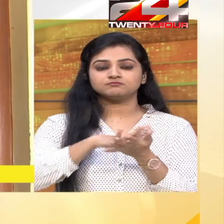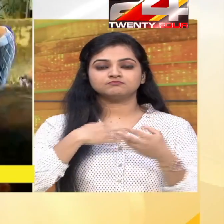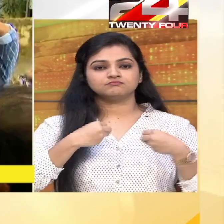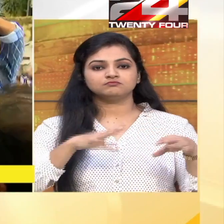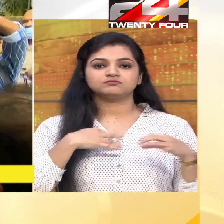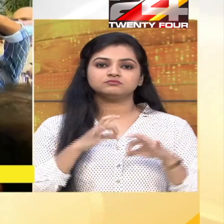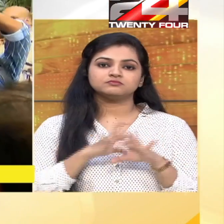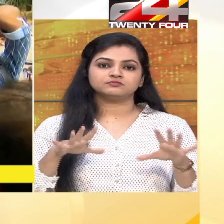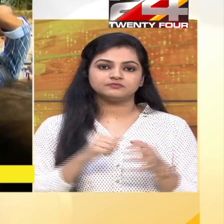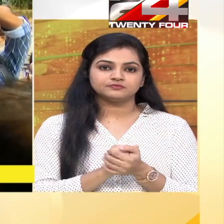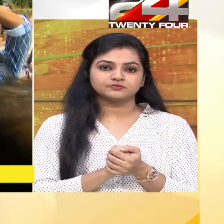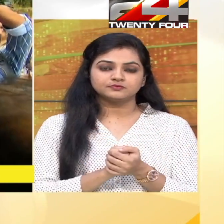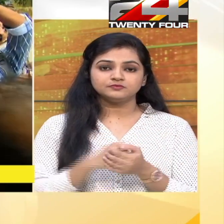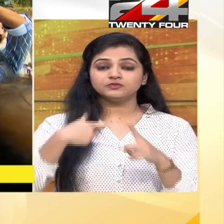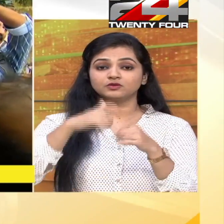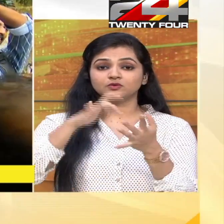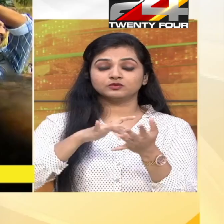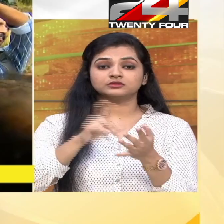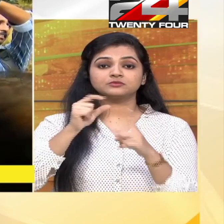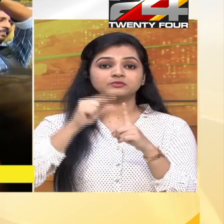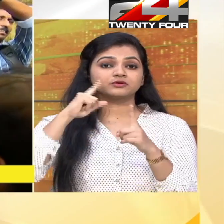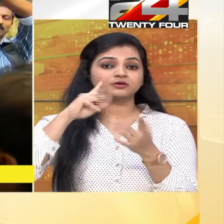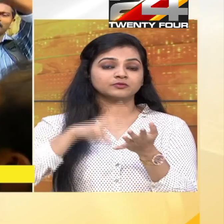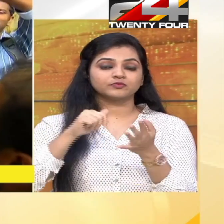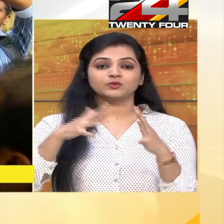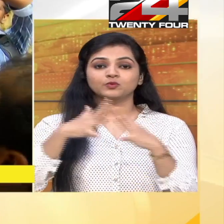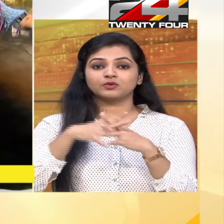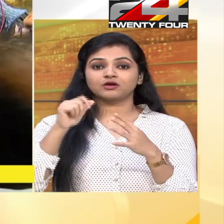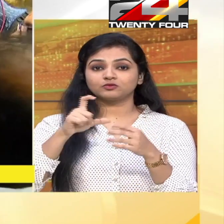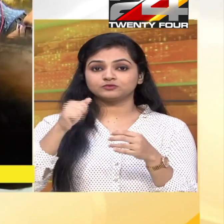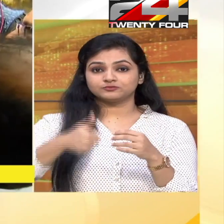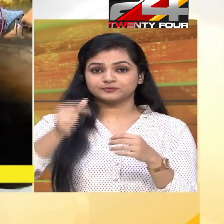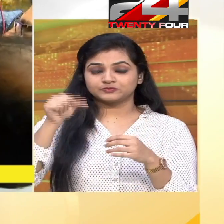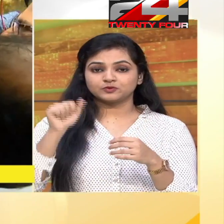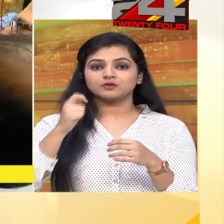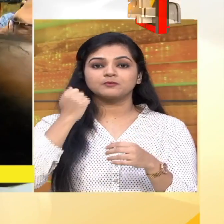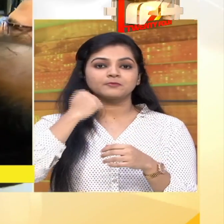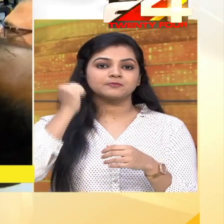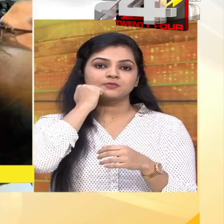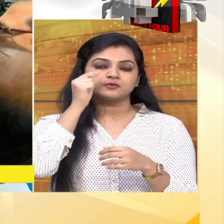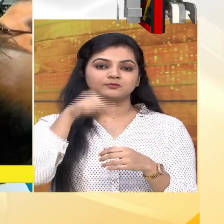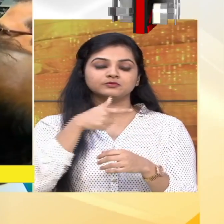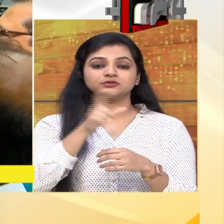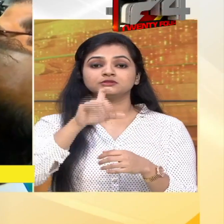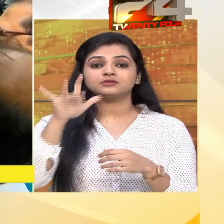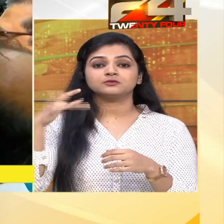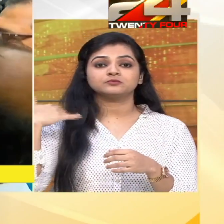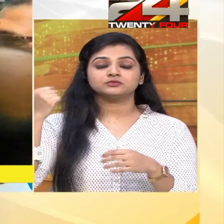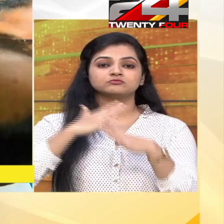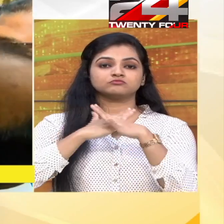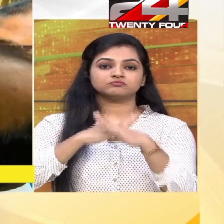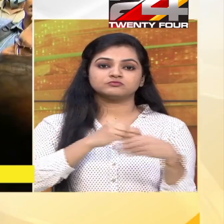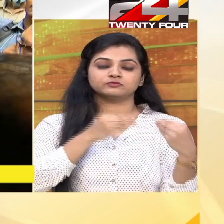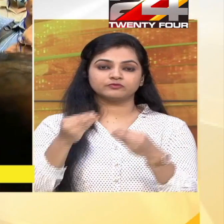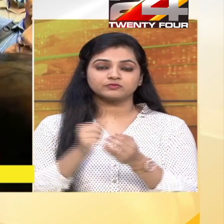വികസനം. കഴക്കൂട്ടം CPIM വാർഡ് കൌൺസിലർ LS കവിതയുടെ അമ്മയാണ് കേന്ദ്രമന്ത്രിക്കെതിരെ പ്രതിഷേധവുമായി എത്തിയത്. അതേസമയം